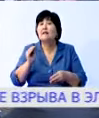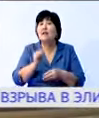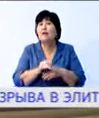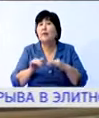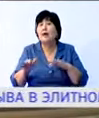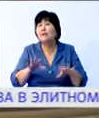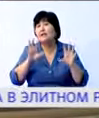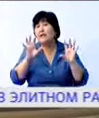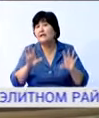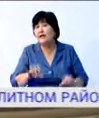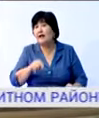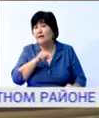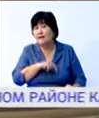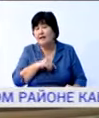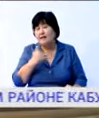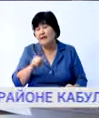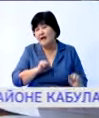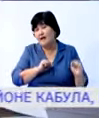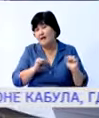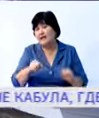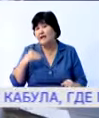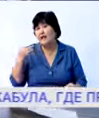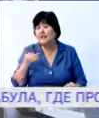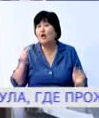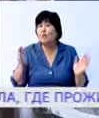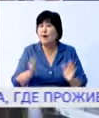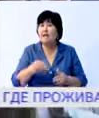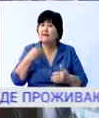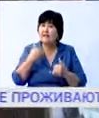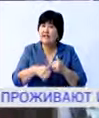меры законодательного характера для защиты интересов малого